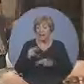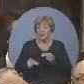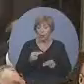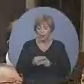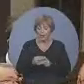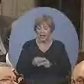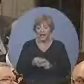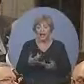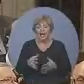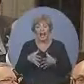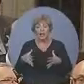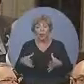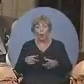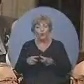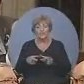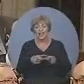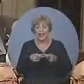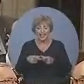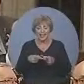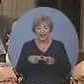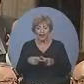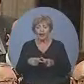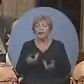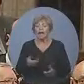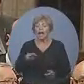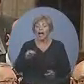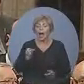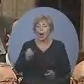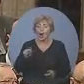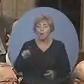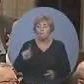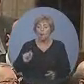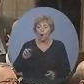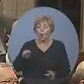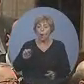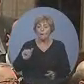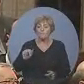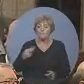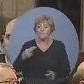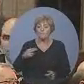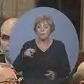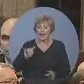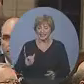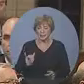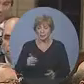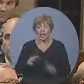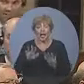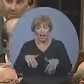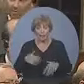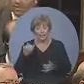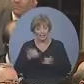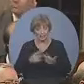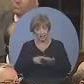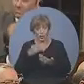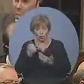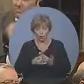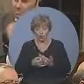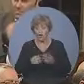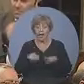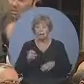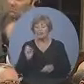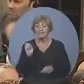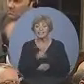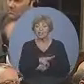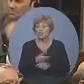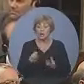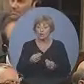du projet, cette production d'Anthrax a été jetée dans le Saint-Laurent. Puisque les spores d'Anthrax peuvent survivre une centaine d'années que la population est